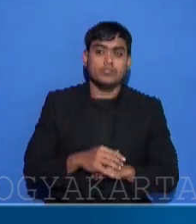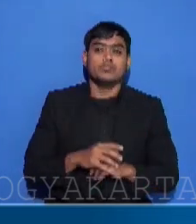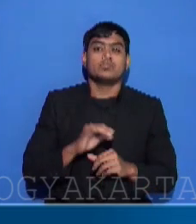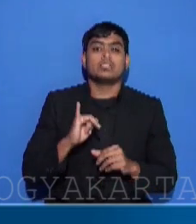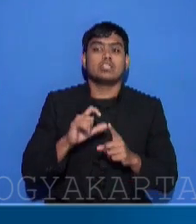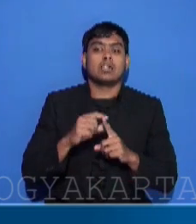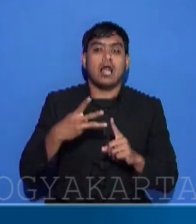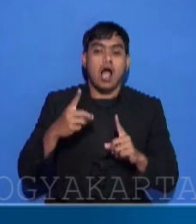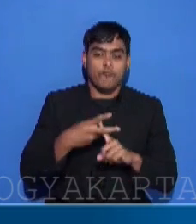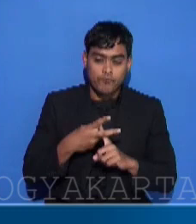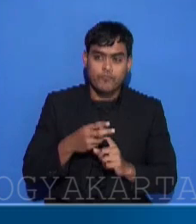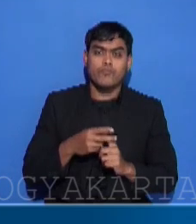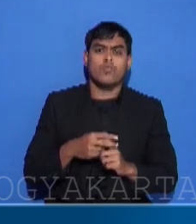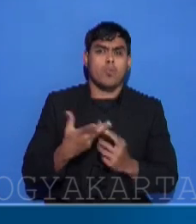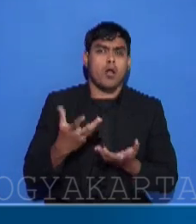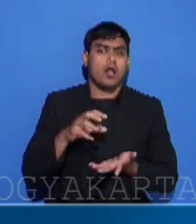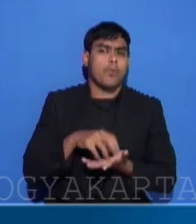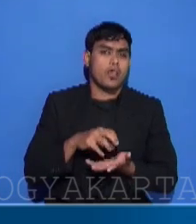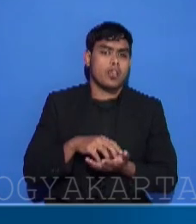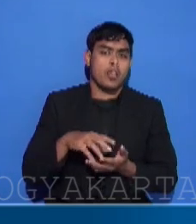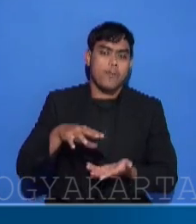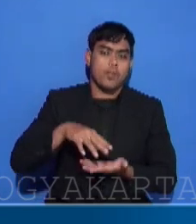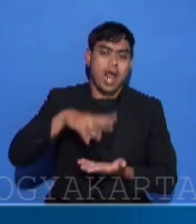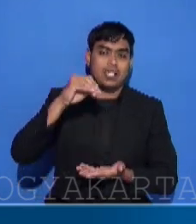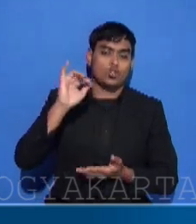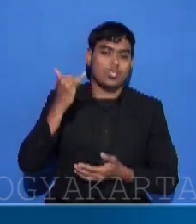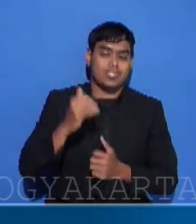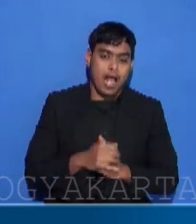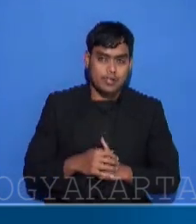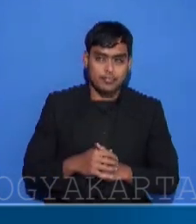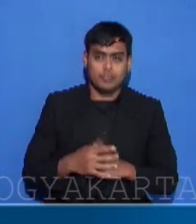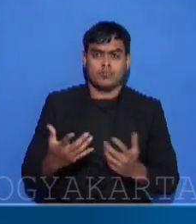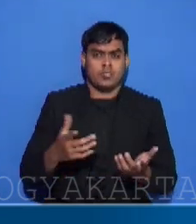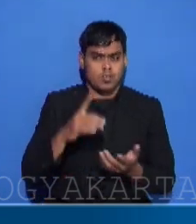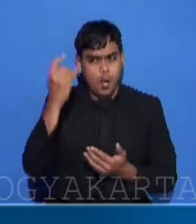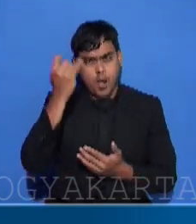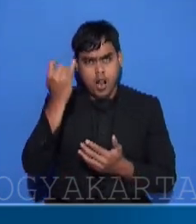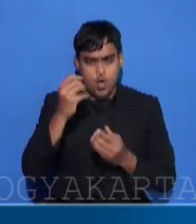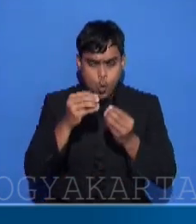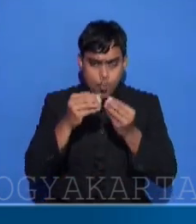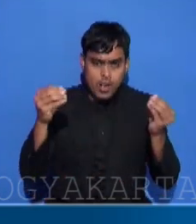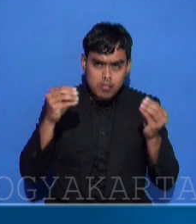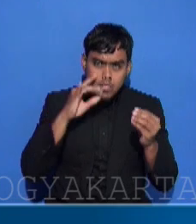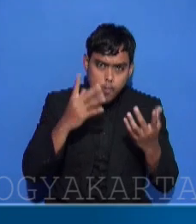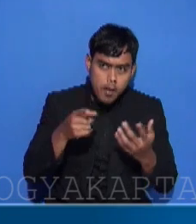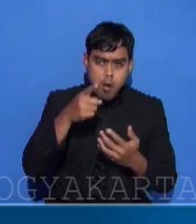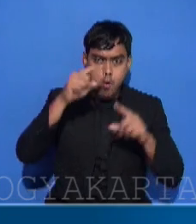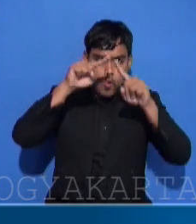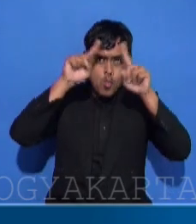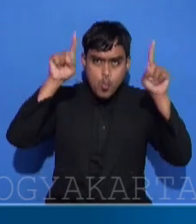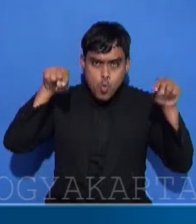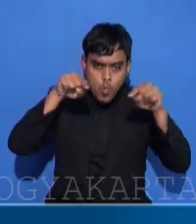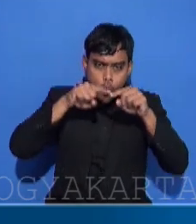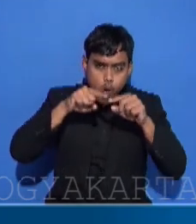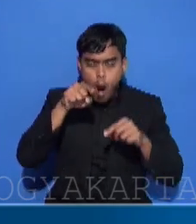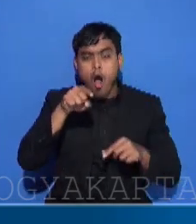karya dua dimensi berupa gambar dari kertas dan kanvas sedangkan tiga dimensi berupa kreativitas membentuk benda seni